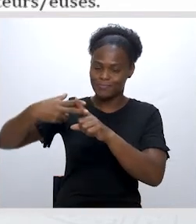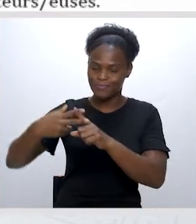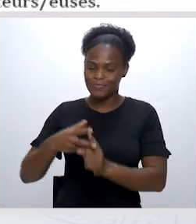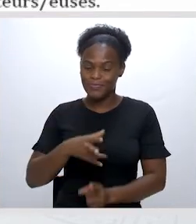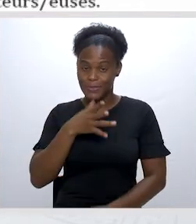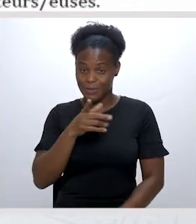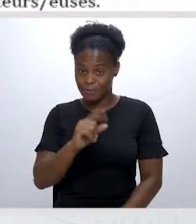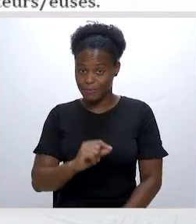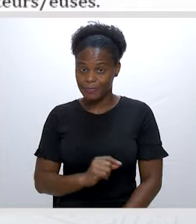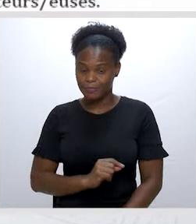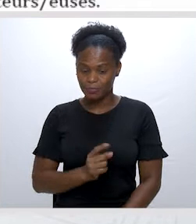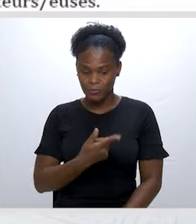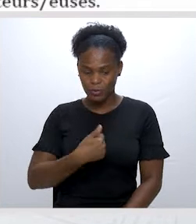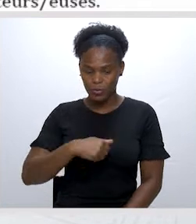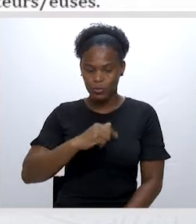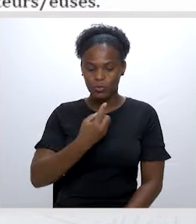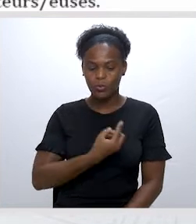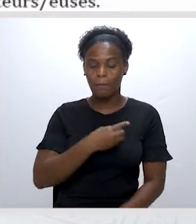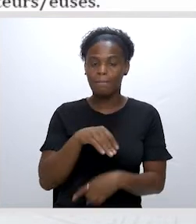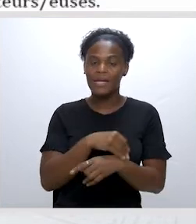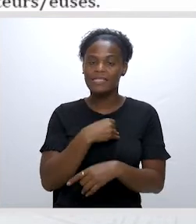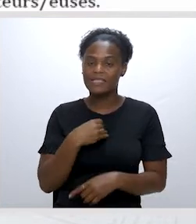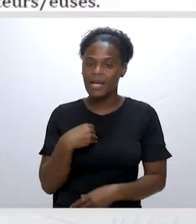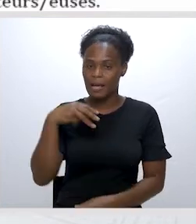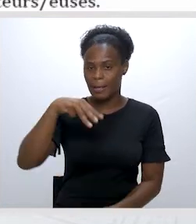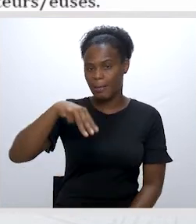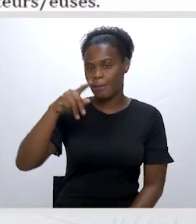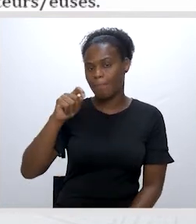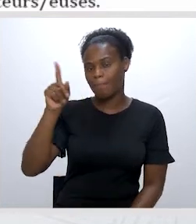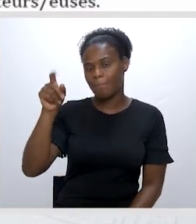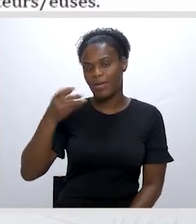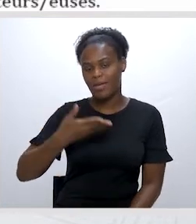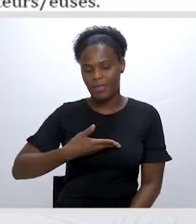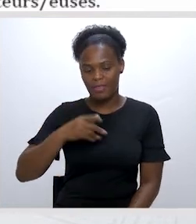Nous sommes médecins. On y va?